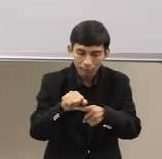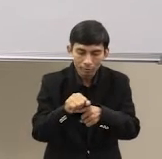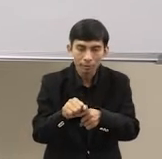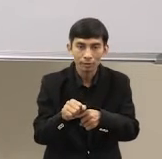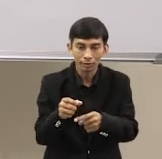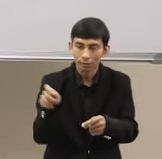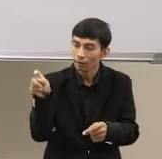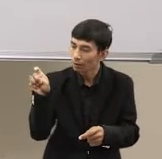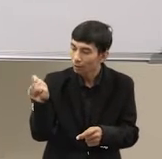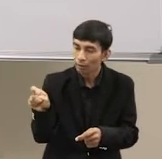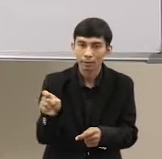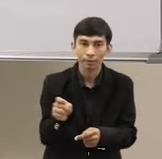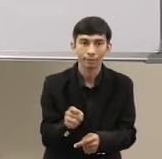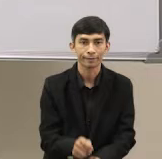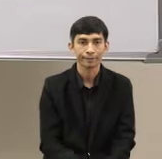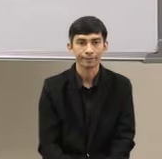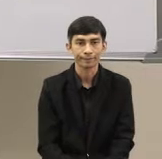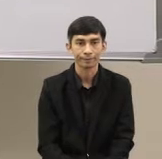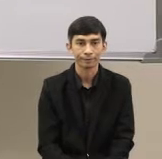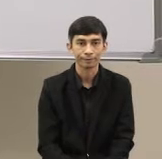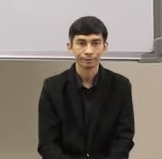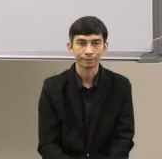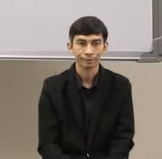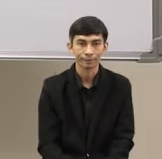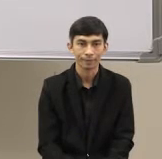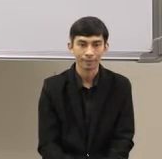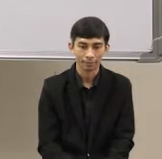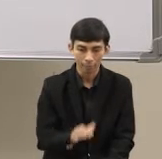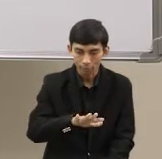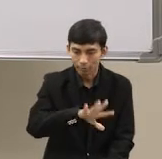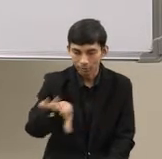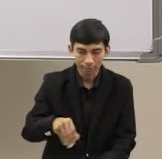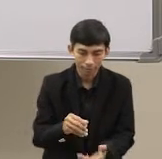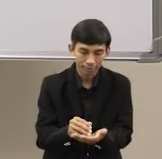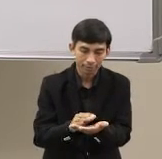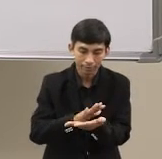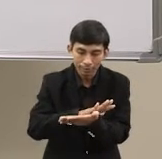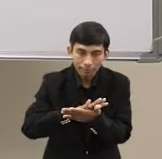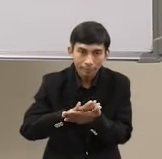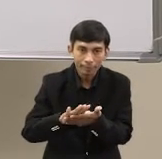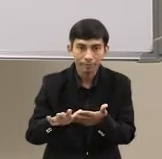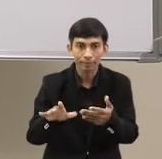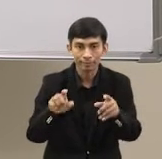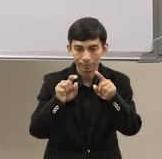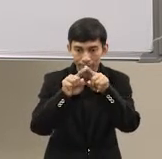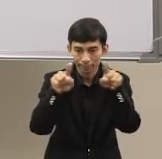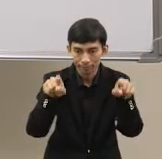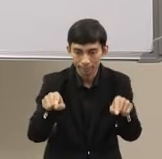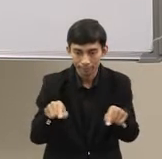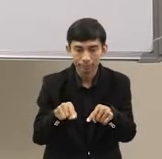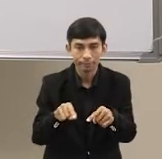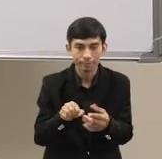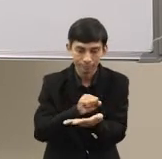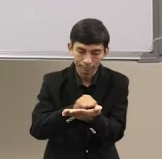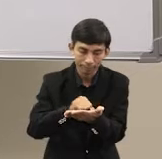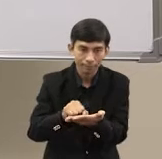tiết chà chẳng xong con xong ạt cả đá chân nguồn rồi bỏ con hay nói